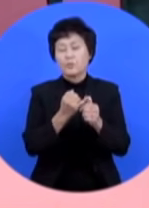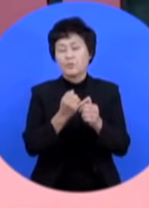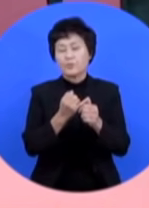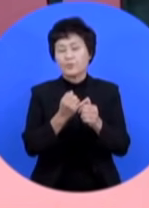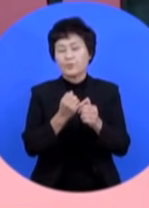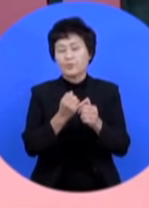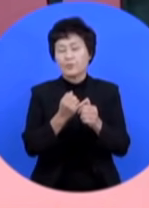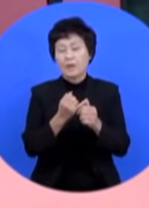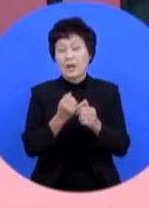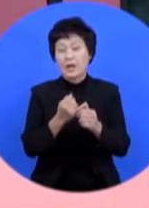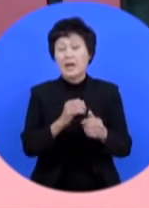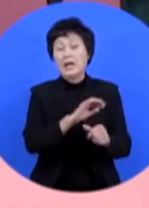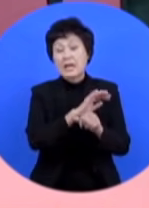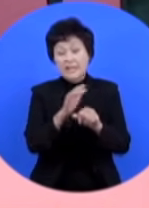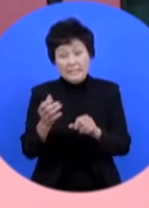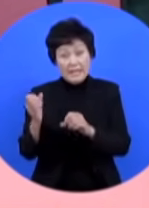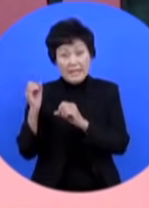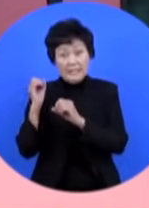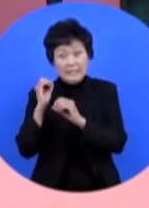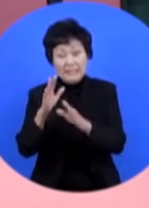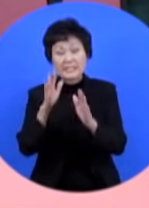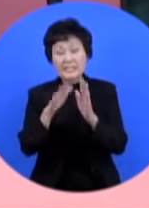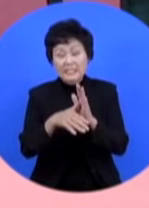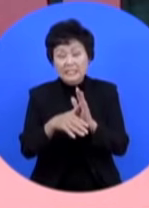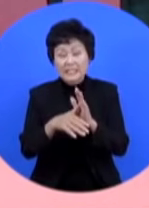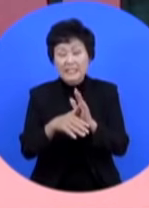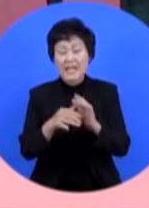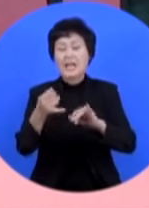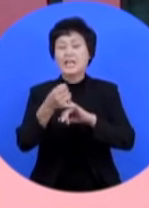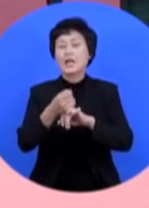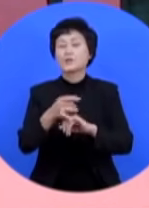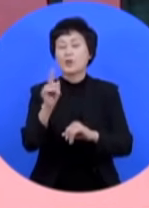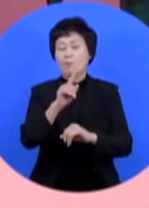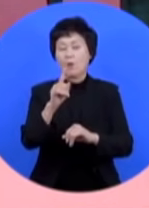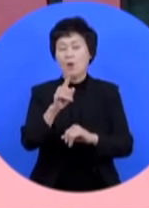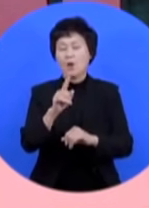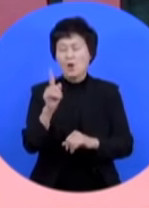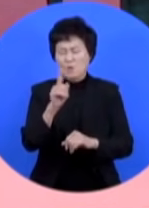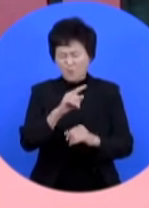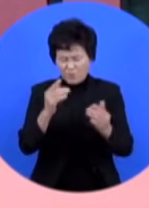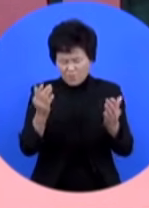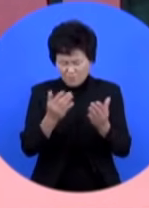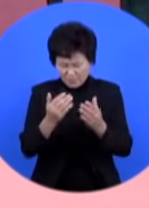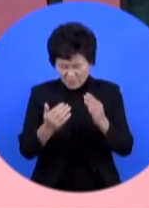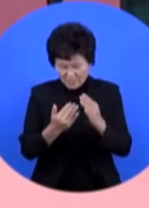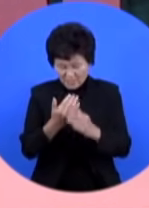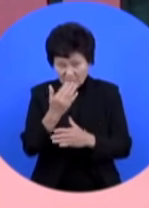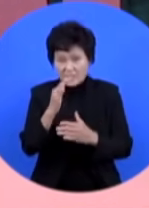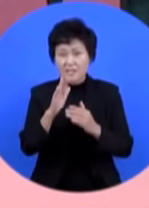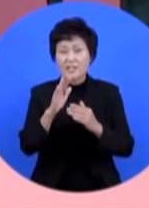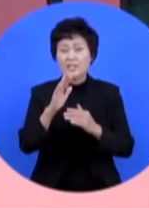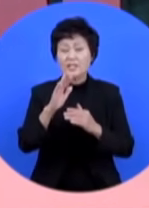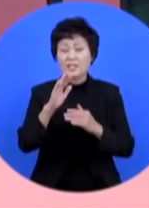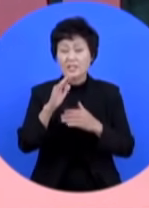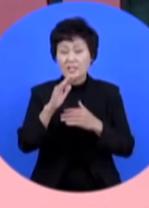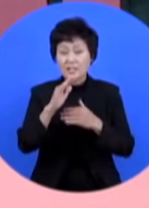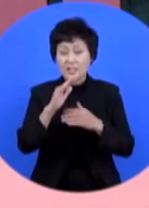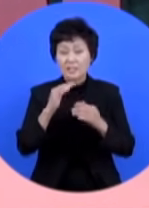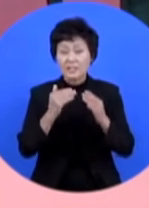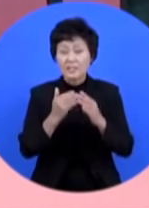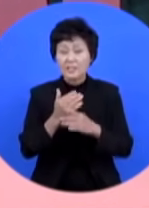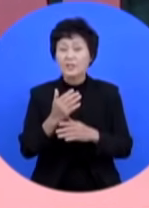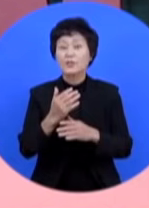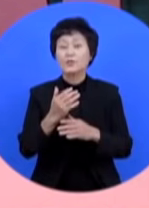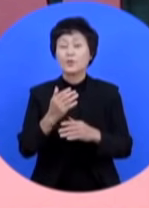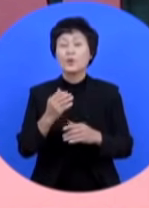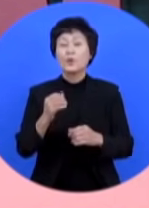예. 불평하거나 원망하지 말자. 억지로라도 하나님께 감사하자. 그렇지만 예, 억지로라도